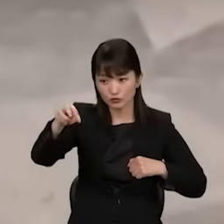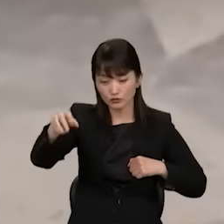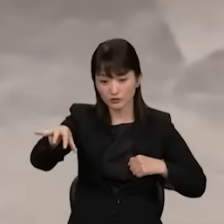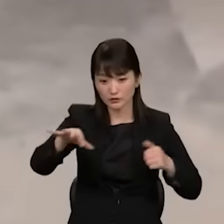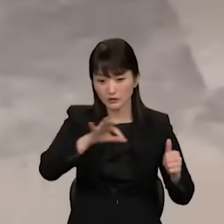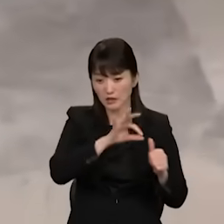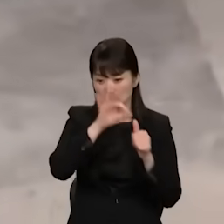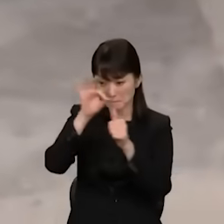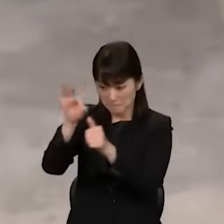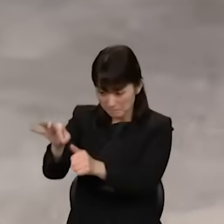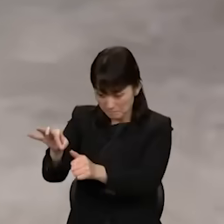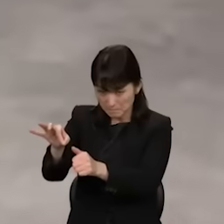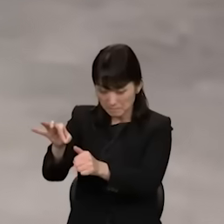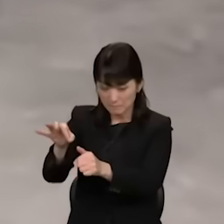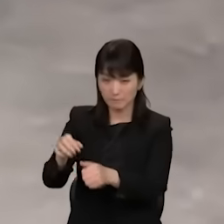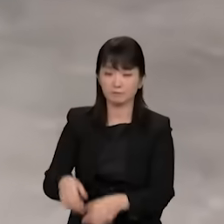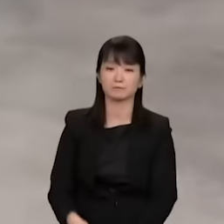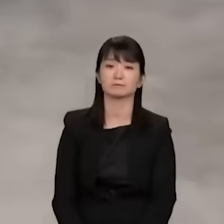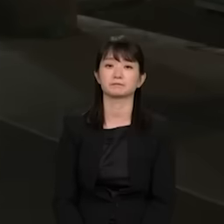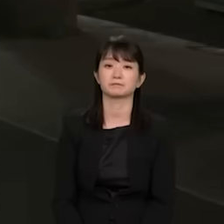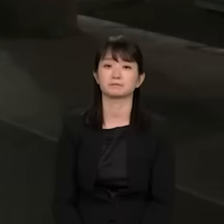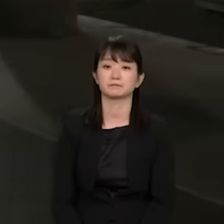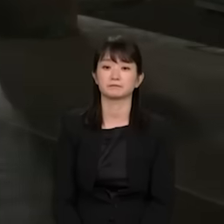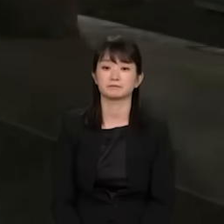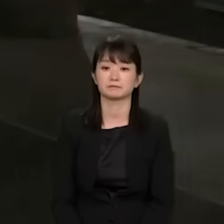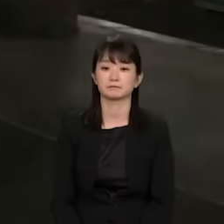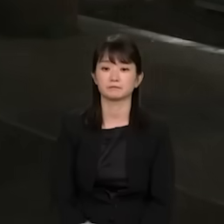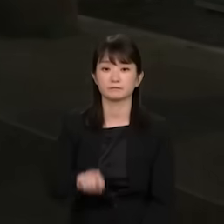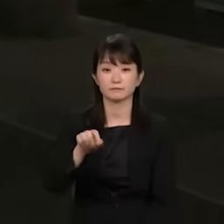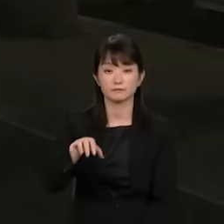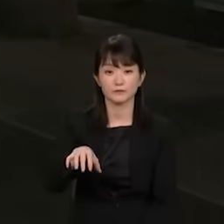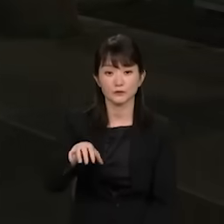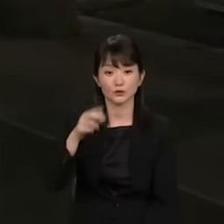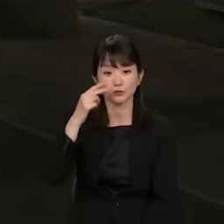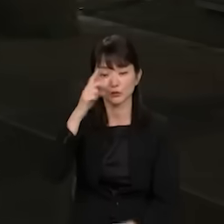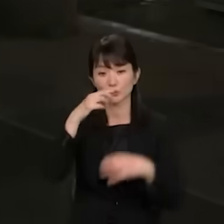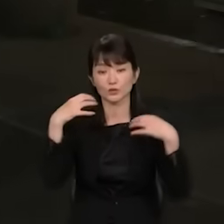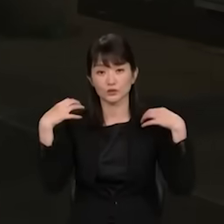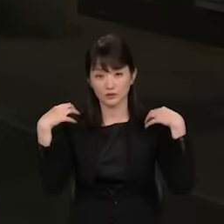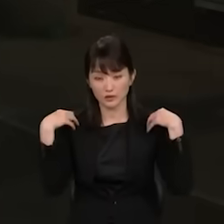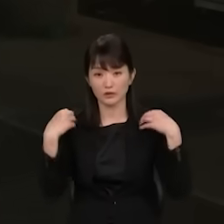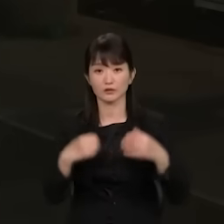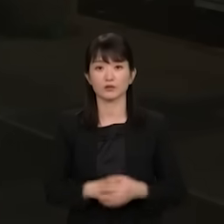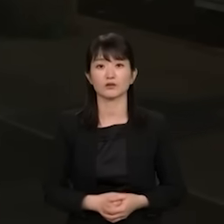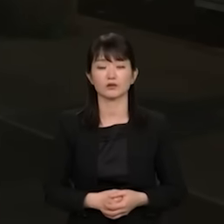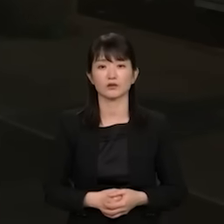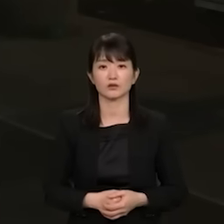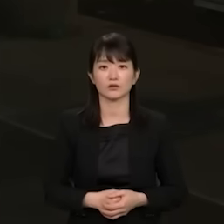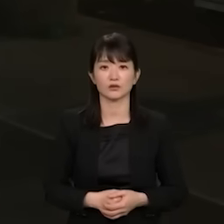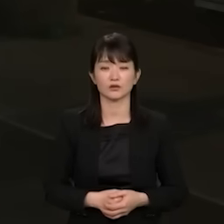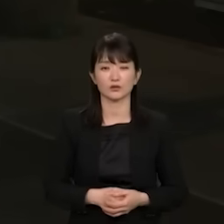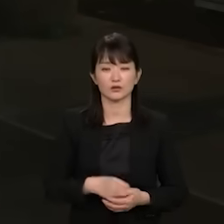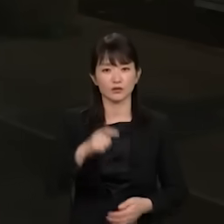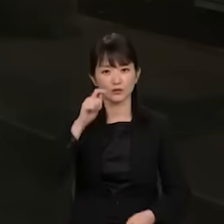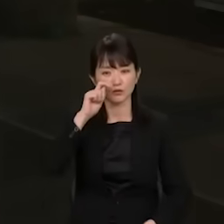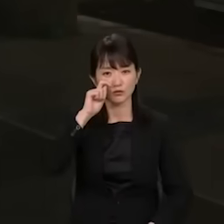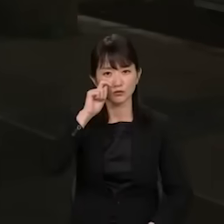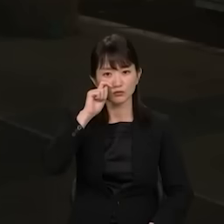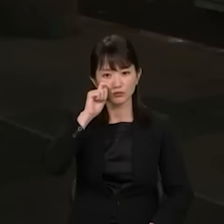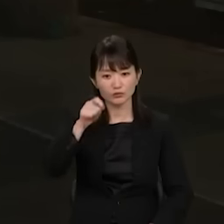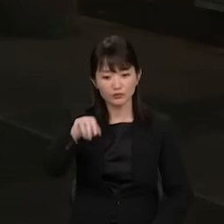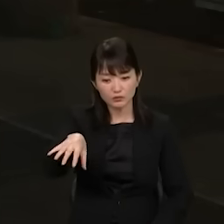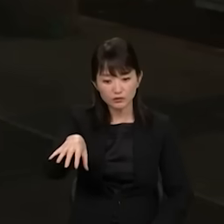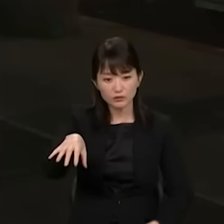배치됐다는 판단에서 한 발 더 나아간 겁니다. 미국 정부는 북한군이 이미 우크라이나 영토에 있다는 주장에 대해 아직 확인된